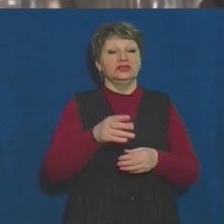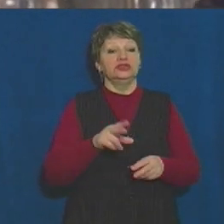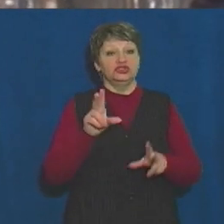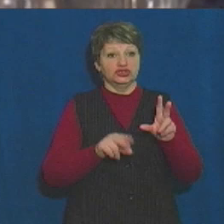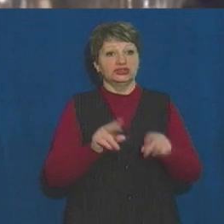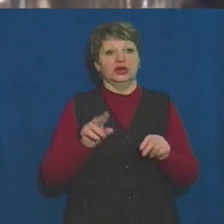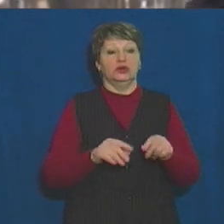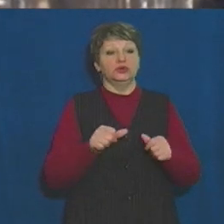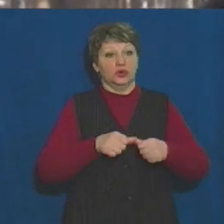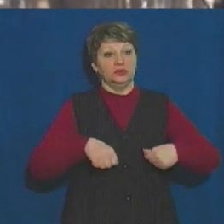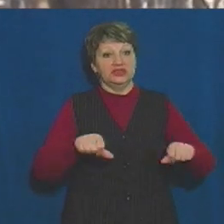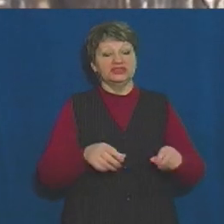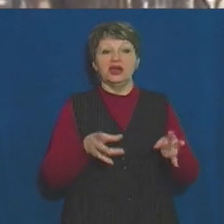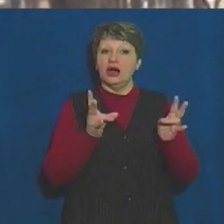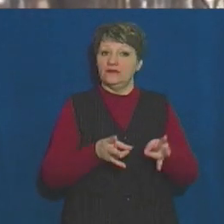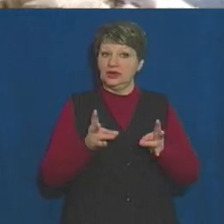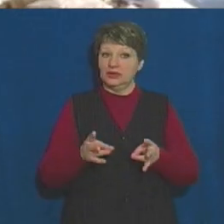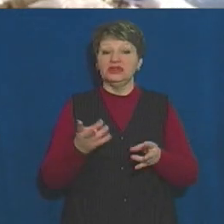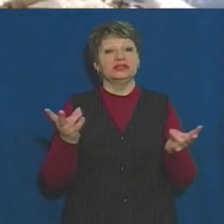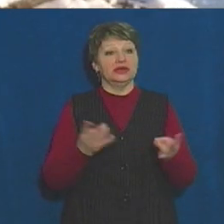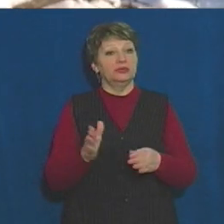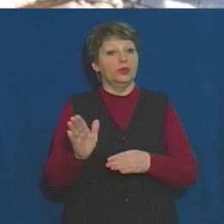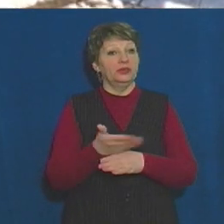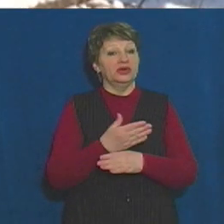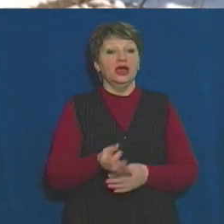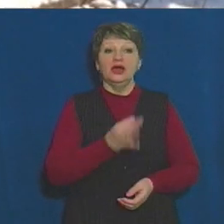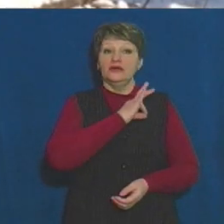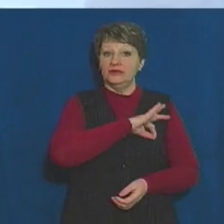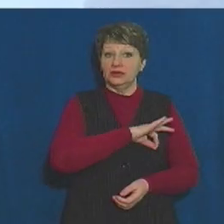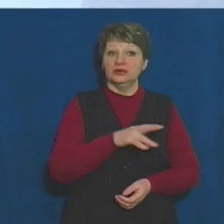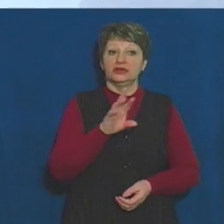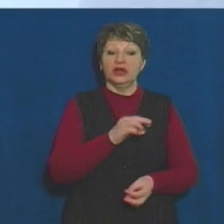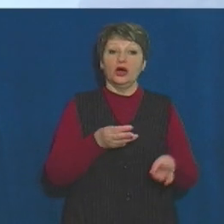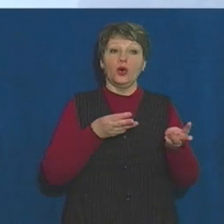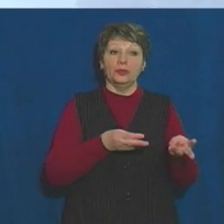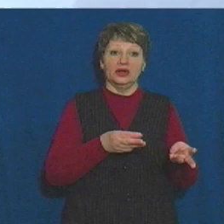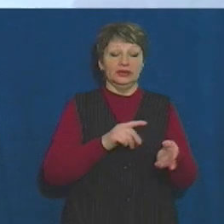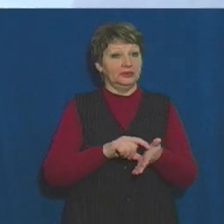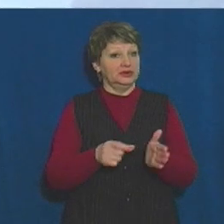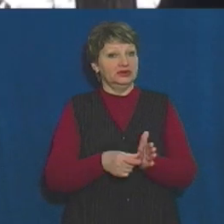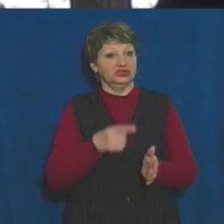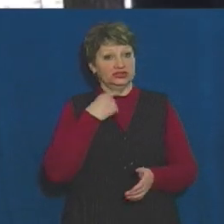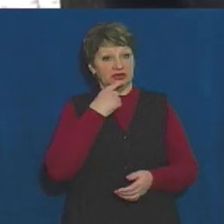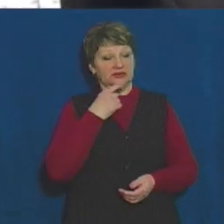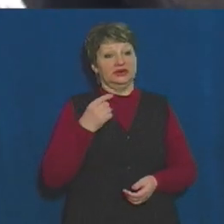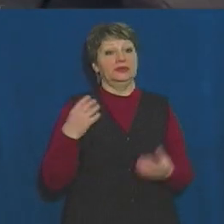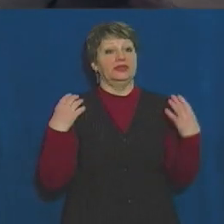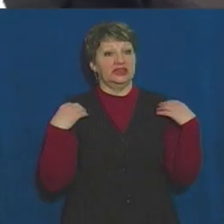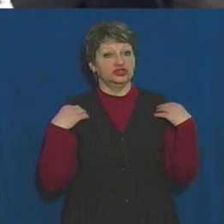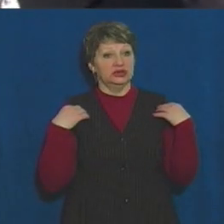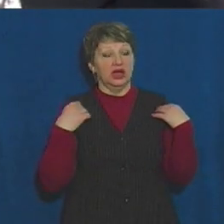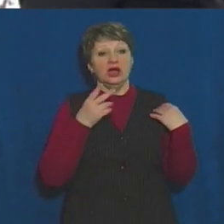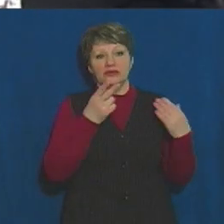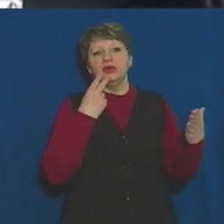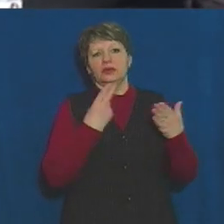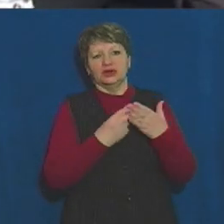приїжджала, визнані вони аварійними, їх треба прибирати. Використовують їх для опалення приміщень, говорить чоловік. Як ви бачите, багато